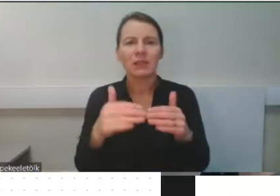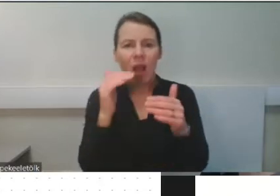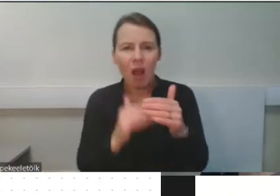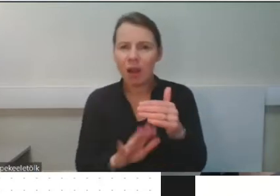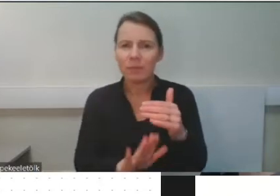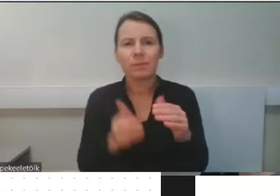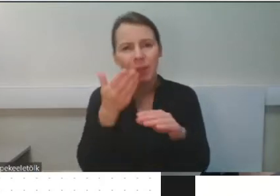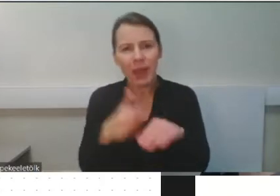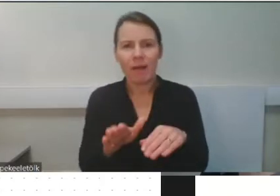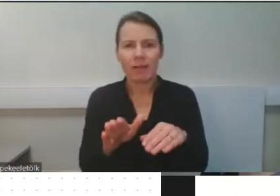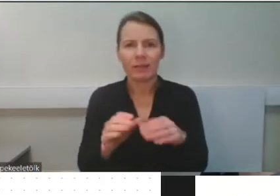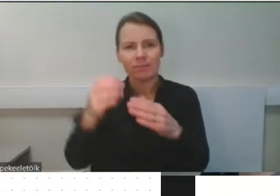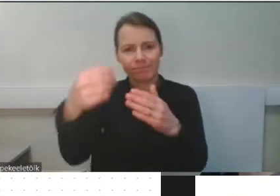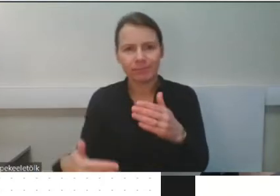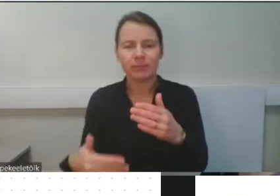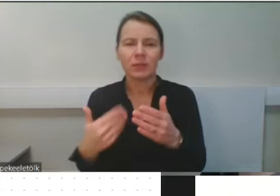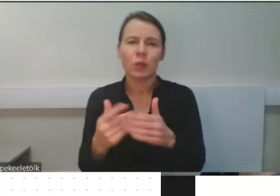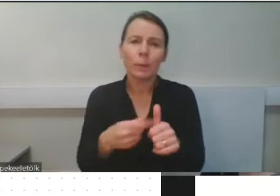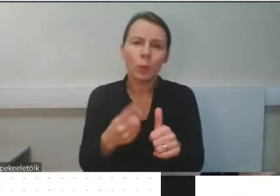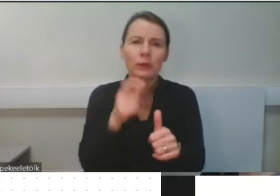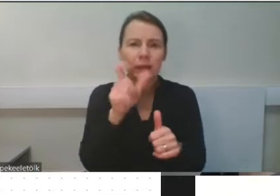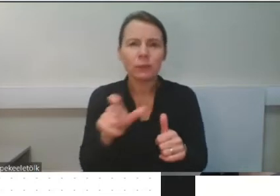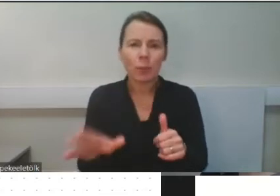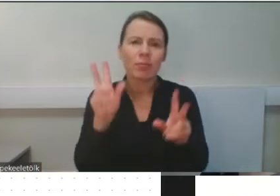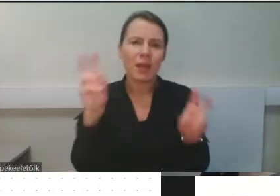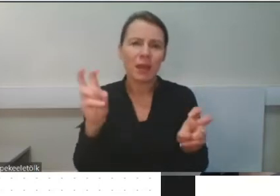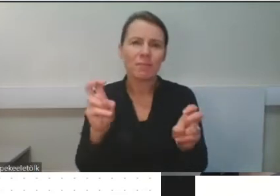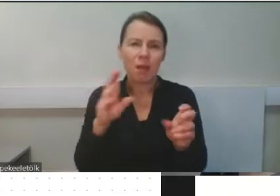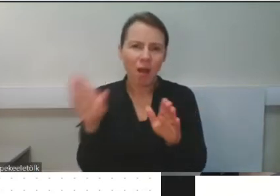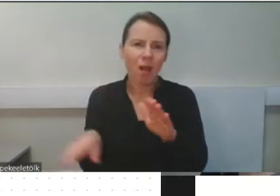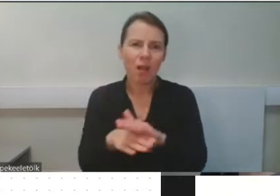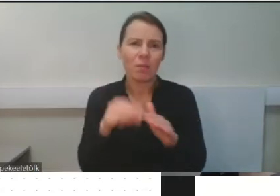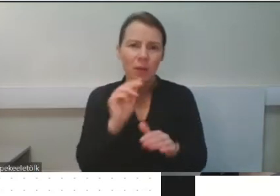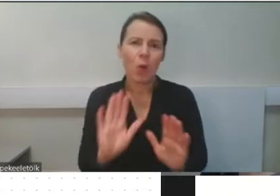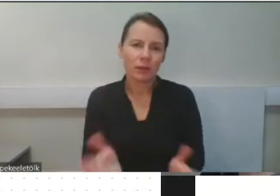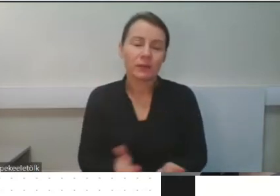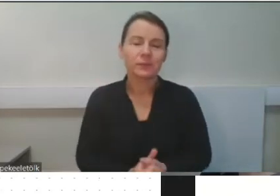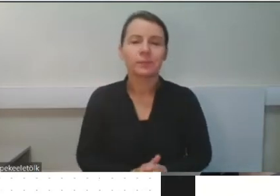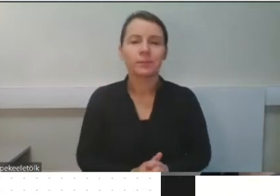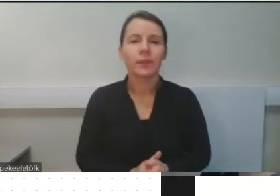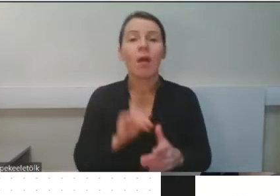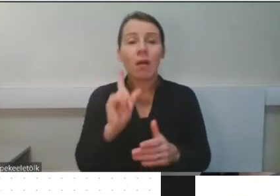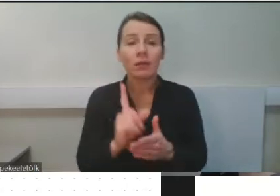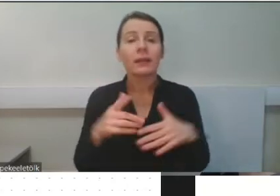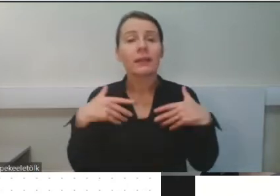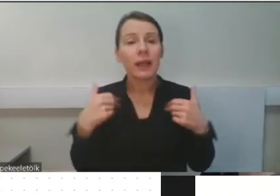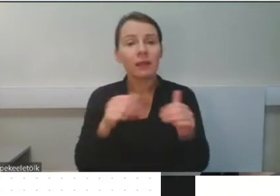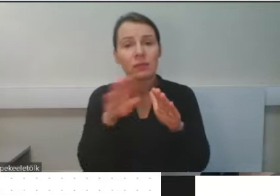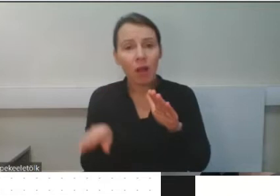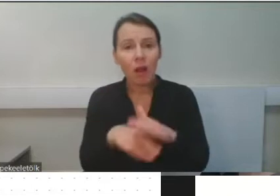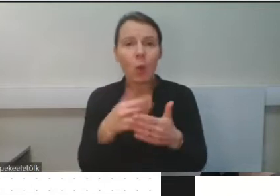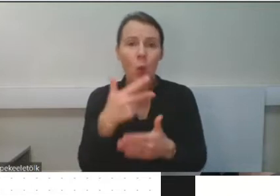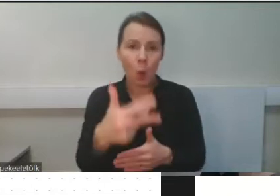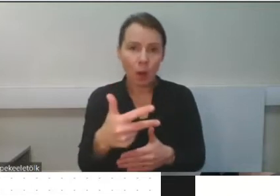selline märksõna on olemas. Tõsi, sellel otsingul on võib-olla teatud puudused, et alati ta ei